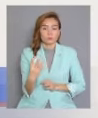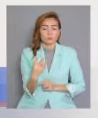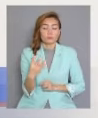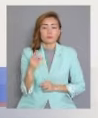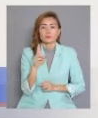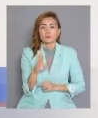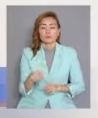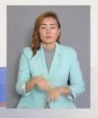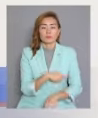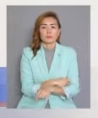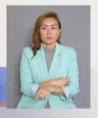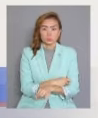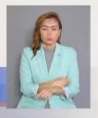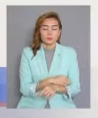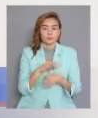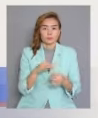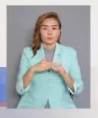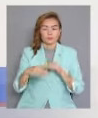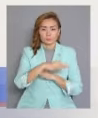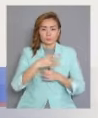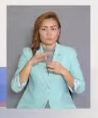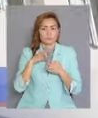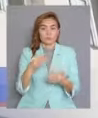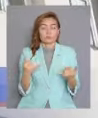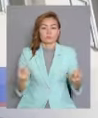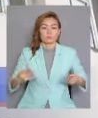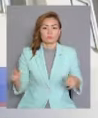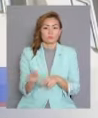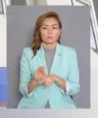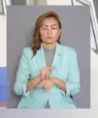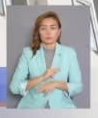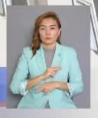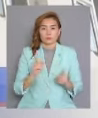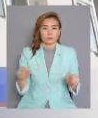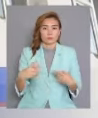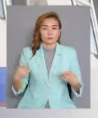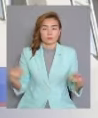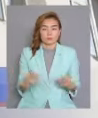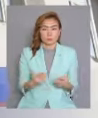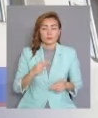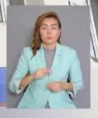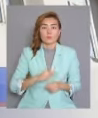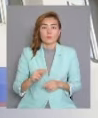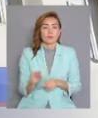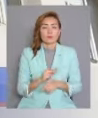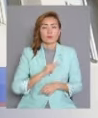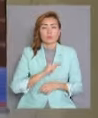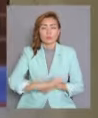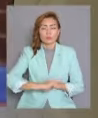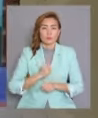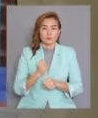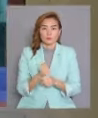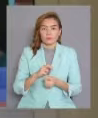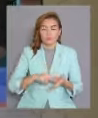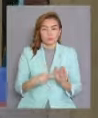692,4 квадратных метра с пустующим верхним этажом сегодня нуждается в реконструкции. Для работ по капитальному ремонту